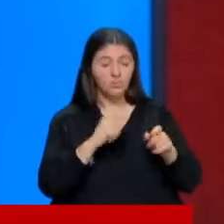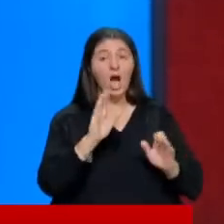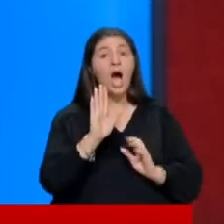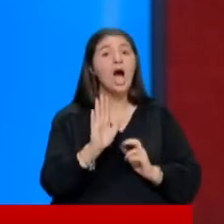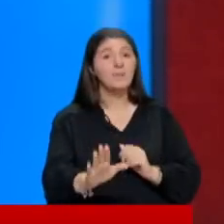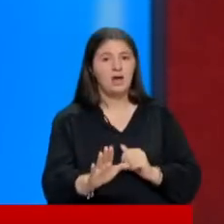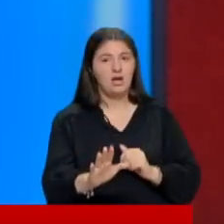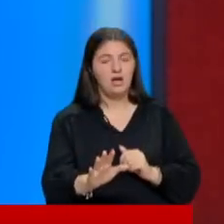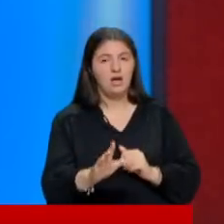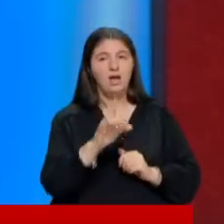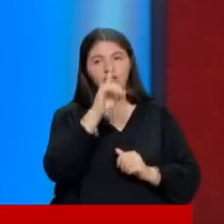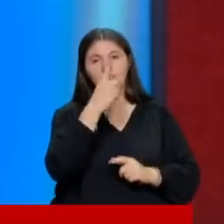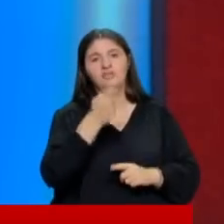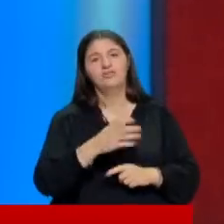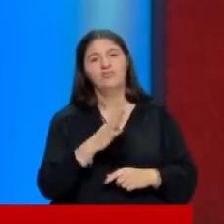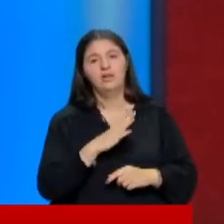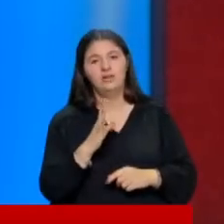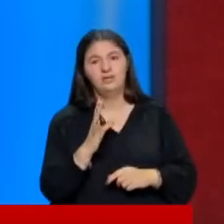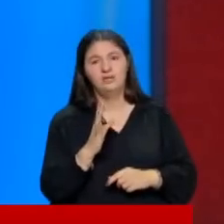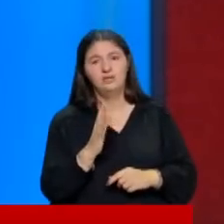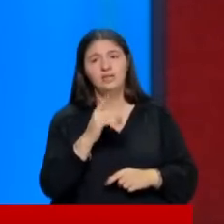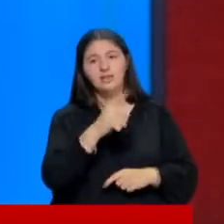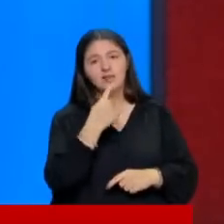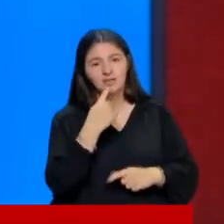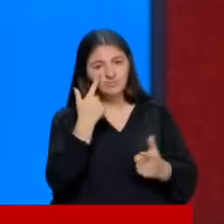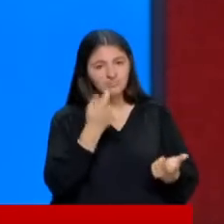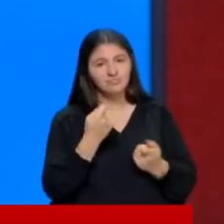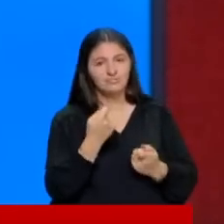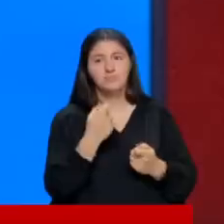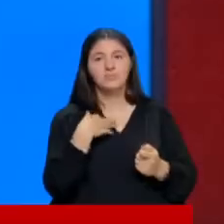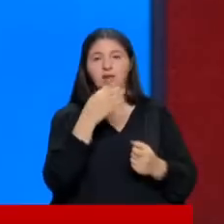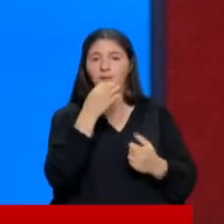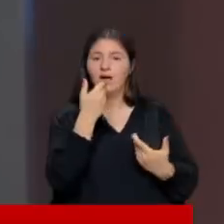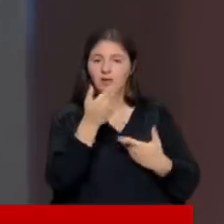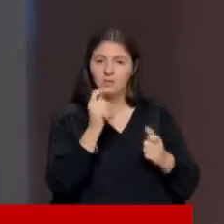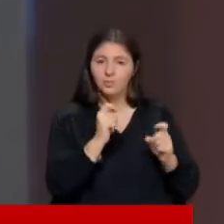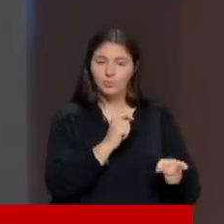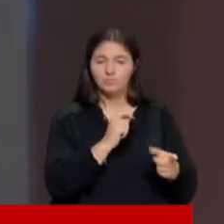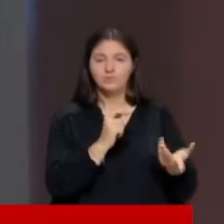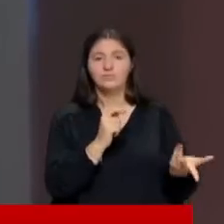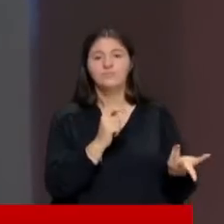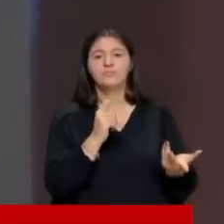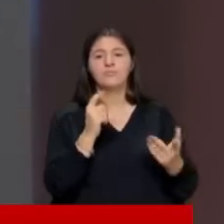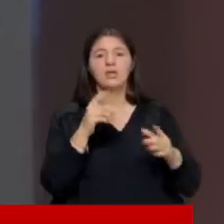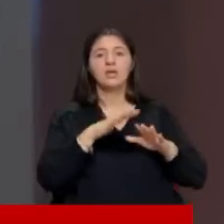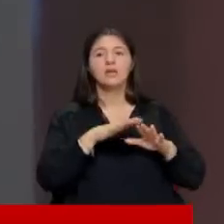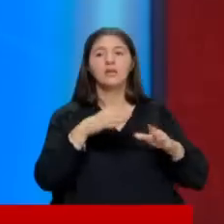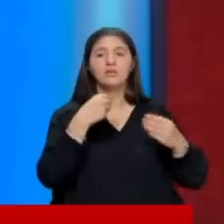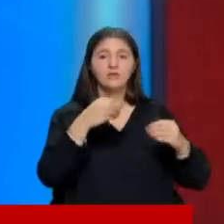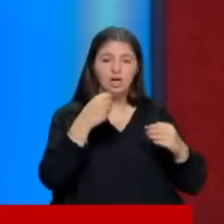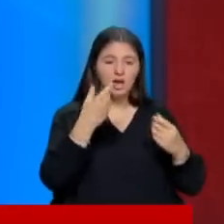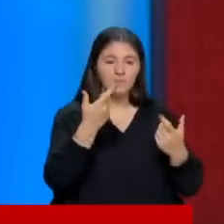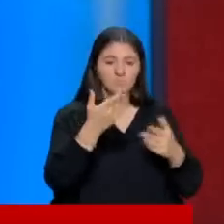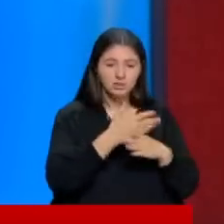Yalnız tek bir gerçek var Sen de dikkat çekiyorsun Biz haberlerimize dikkat çekiyoruz işte tezgaha anlatıyorsun